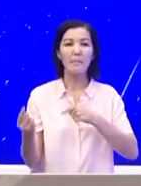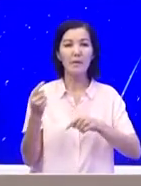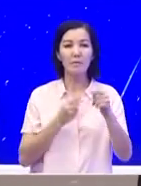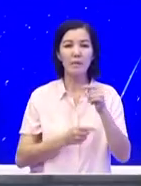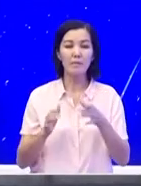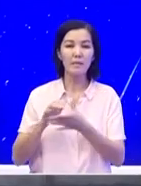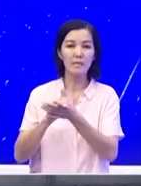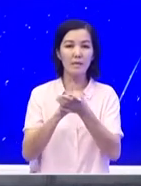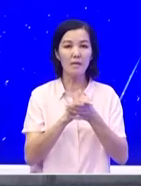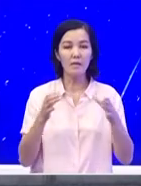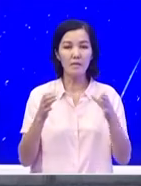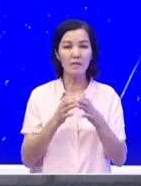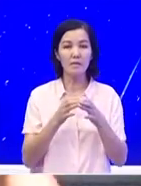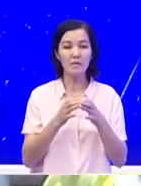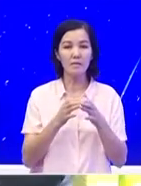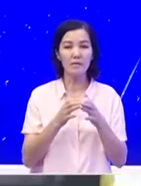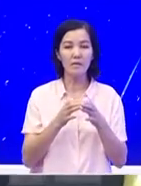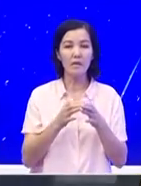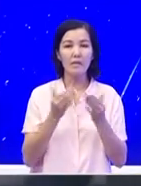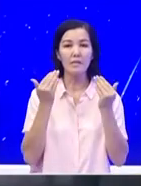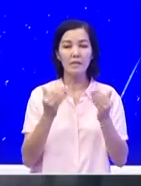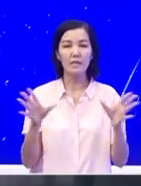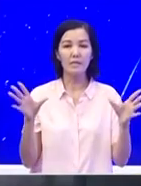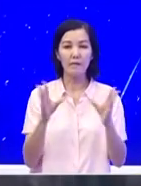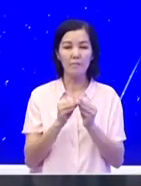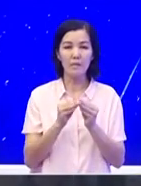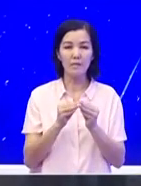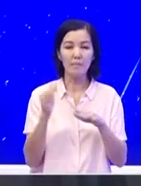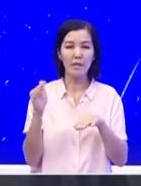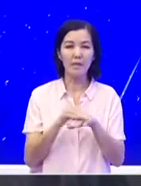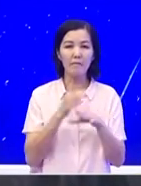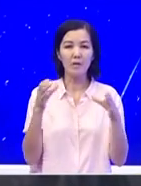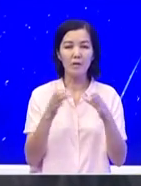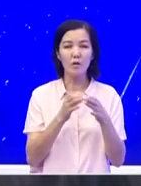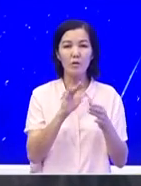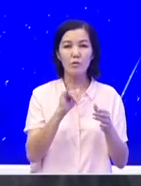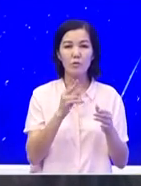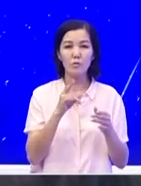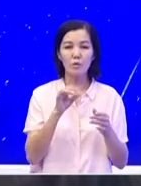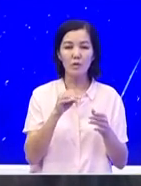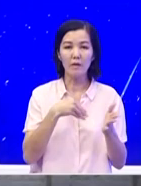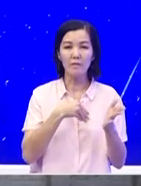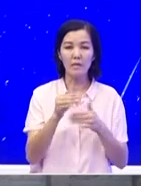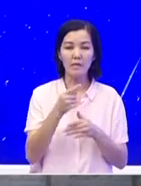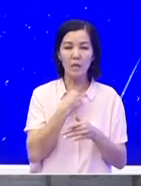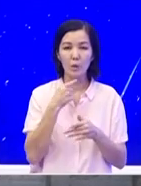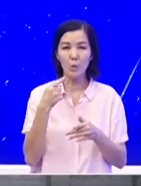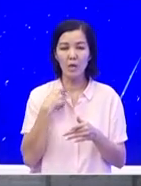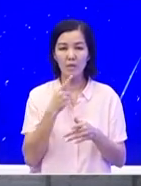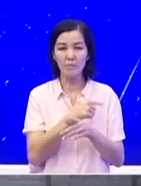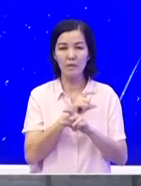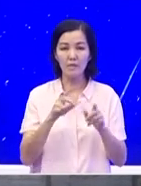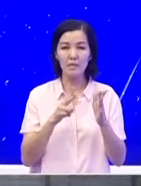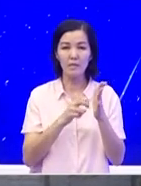бизнес-сообщества Алматинской области Active Business Community совместно с благотворительным фондом «Шугала» планируют также приобрести для талдыкурганских больниц